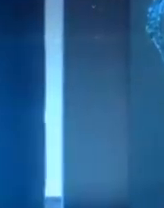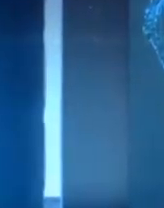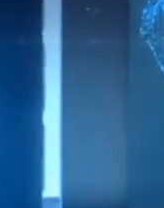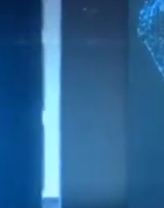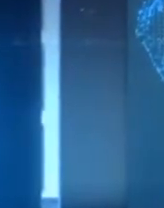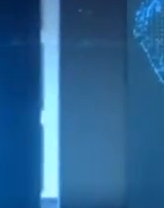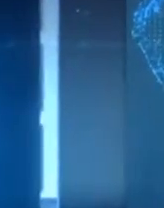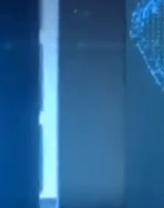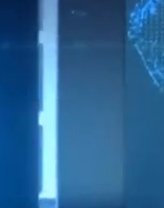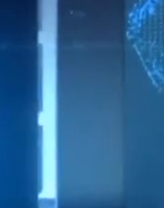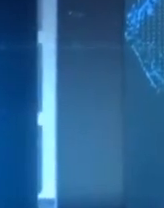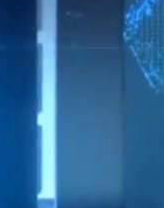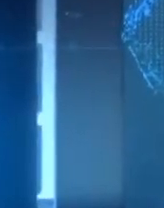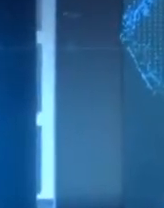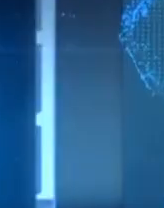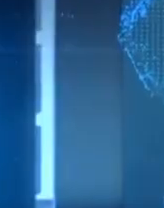телеарнасы.